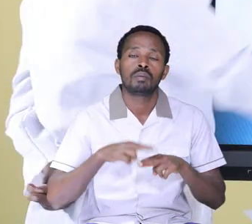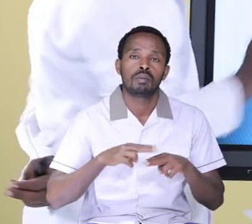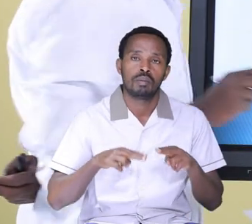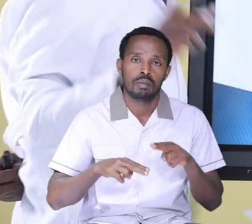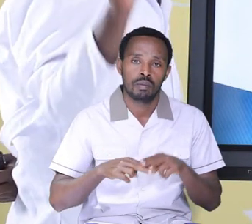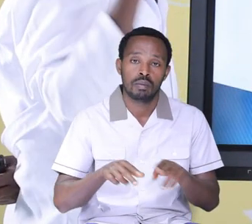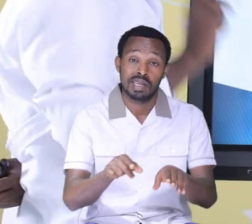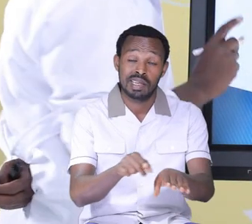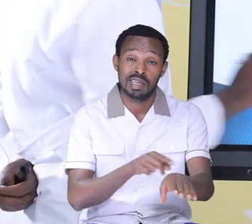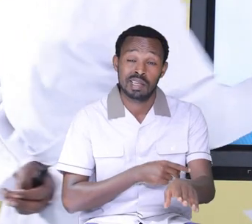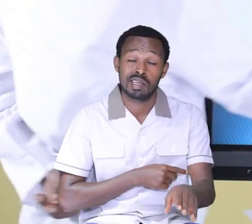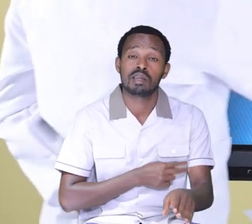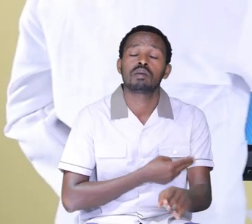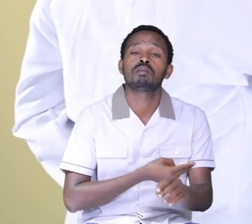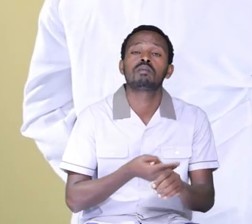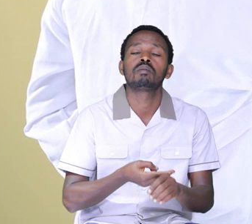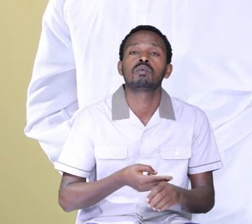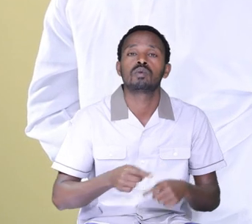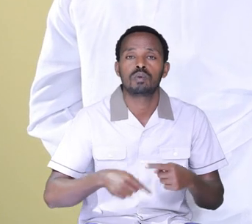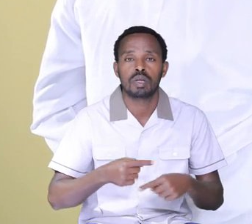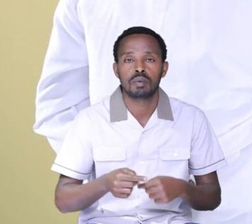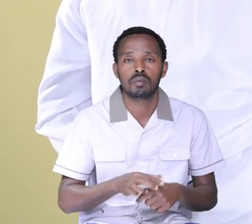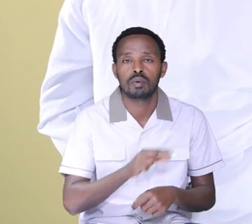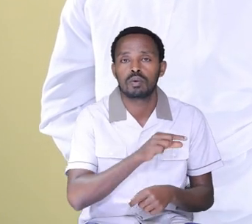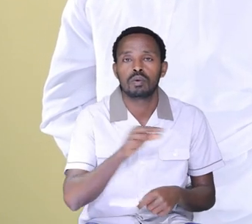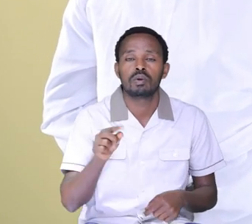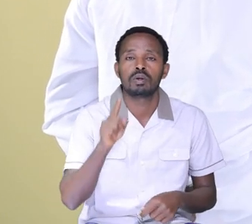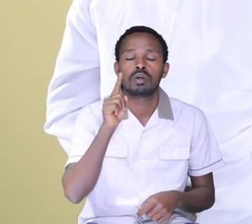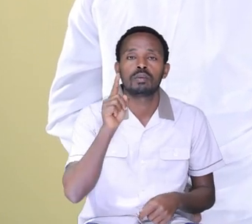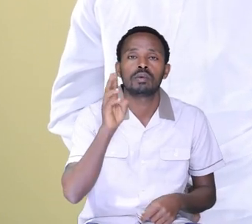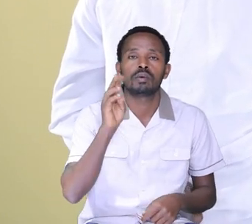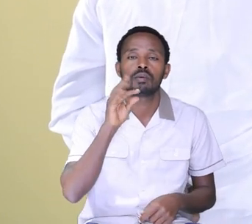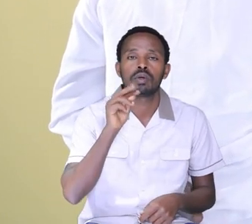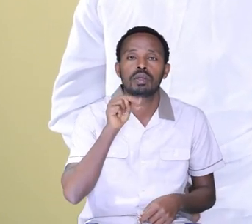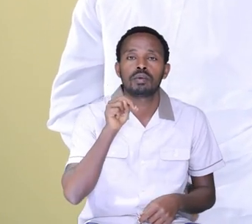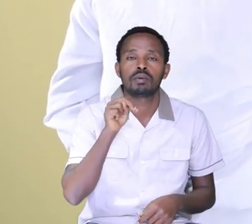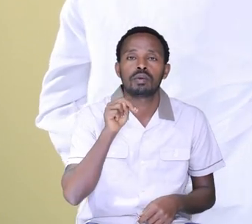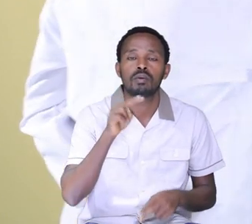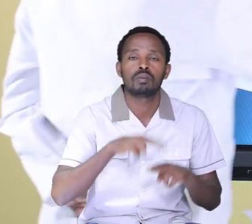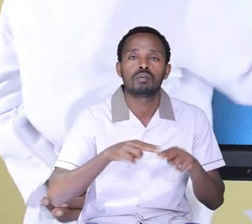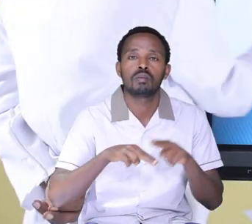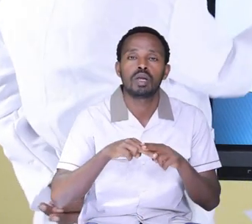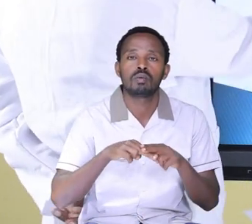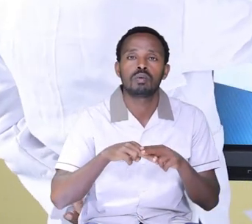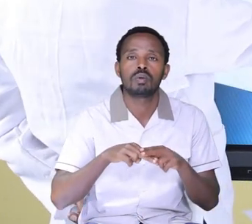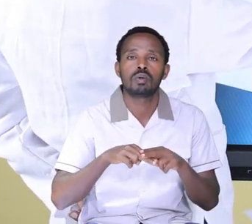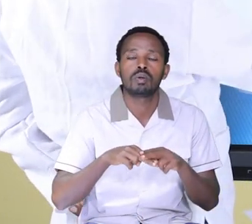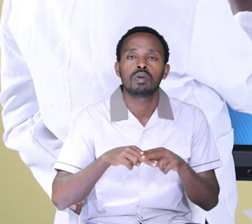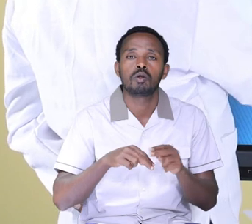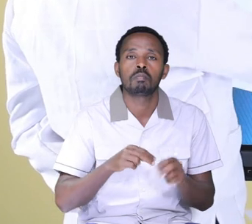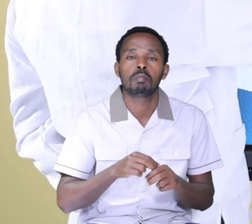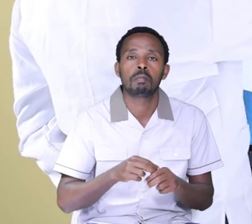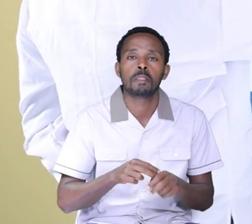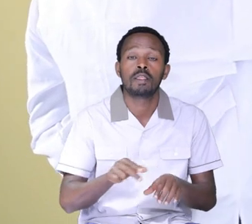humna sochooftuun adeemame jechuu dandeenya. Isheen kun walqixa taatii 160 niwutoonii baay'isuu iddoo kanaa maal